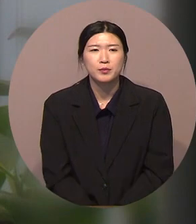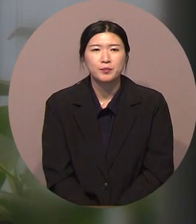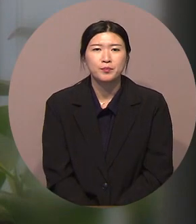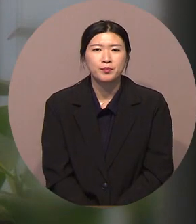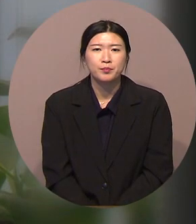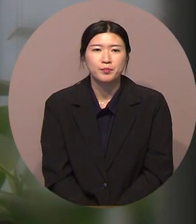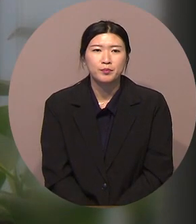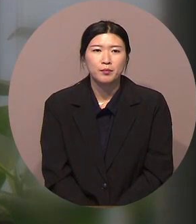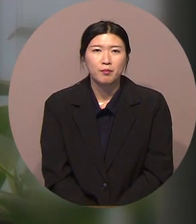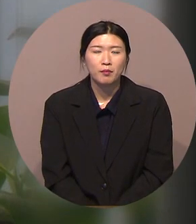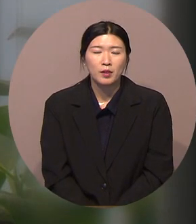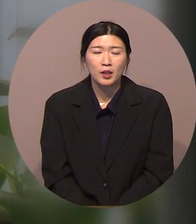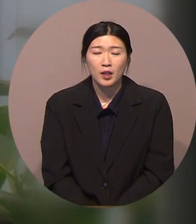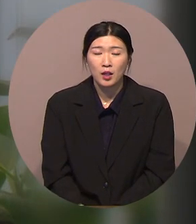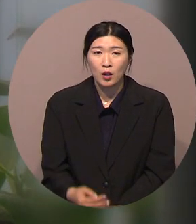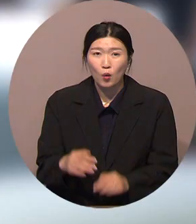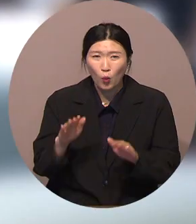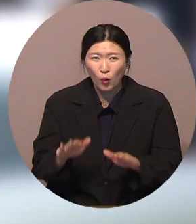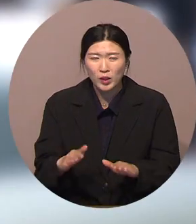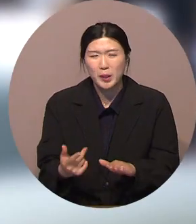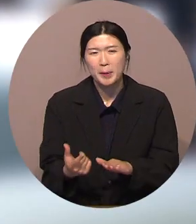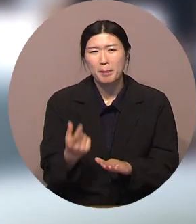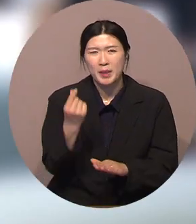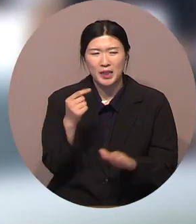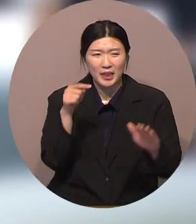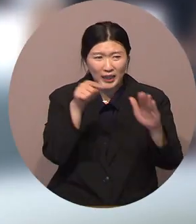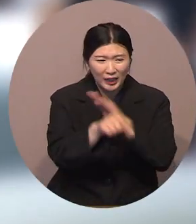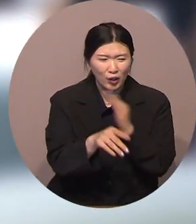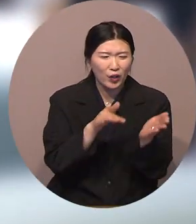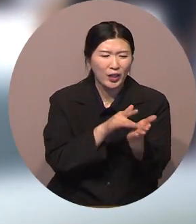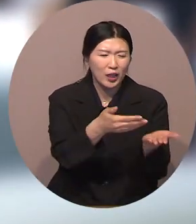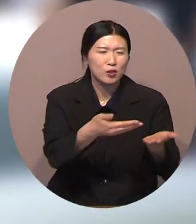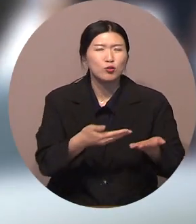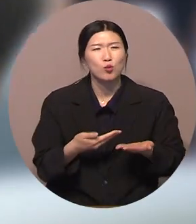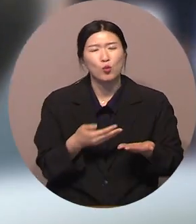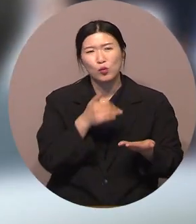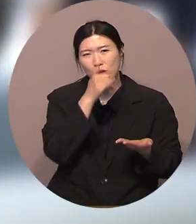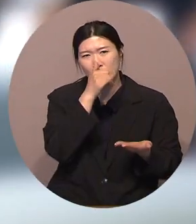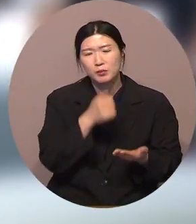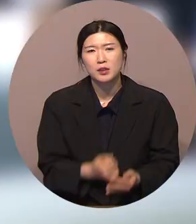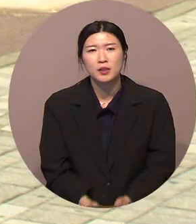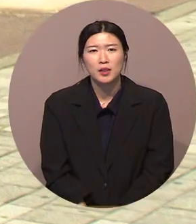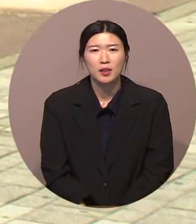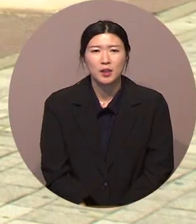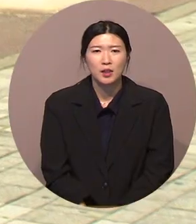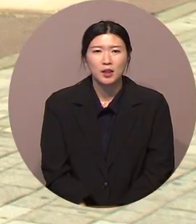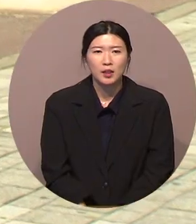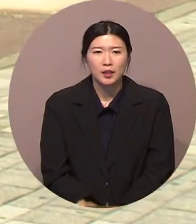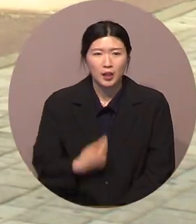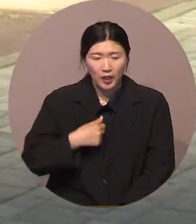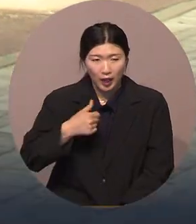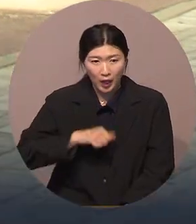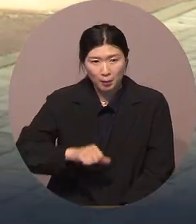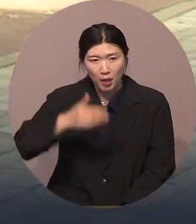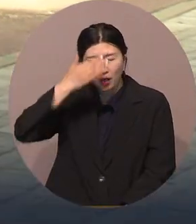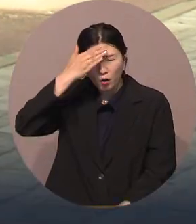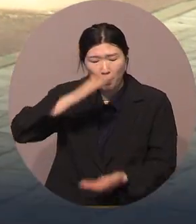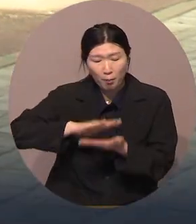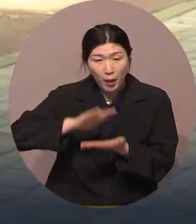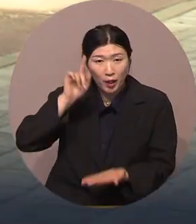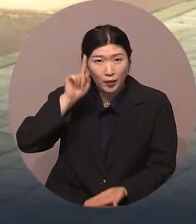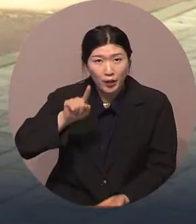미리 병원을 찾았다는 아이 엄마는 아이가 아프지 않기만을 바라는 상황입니다 아이가 열이나거나